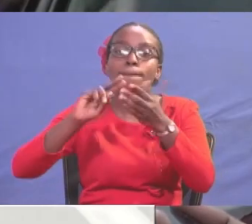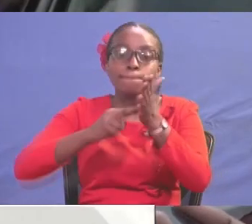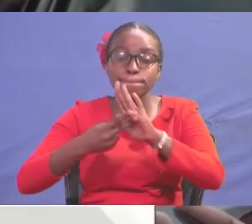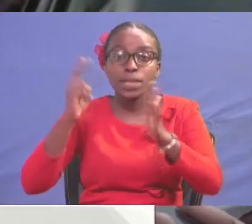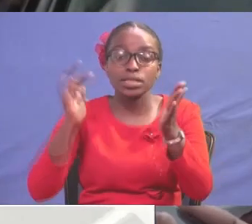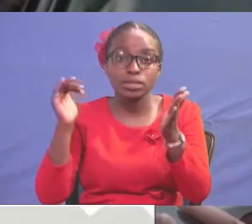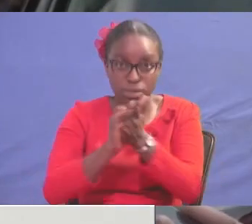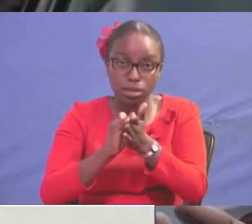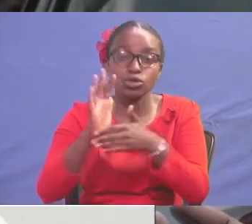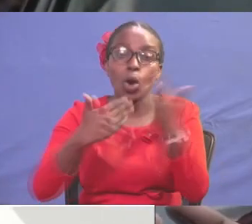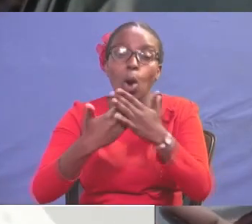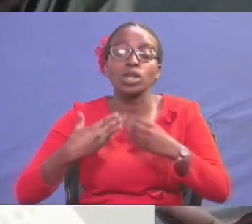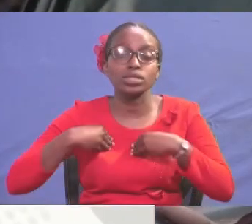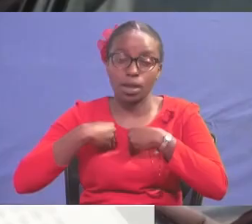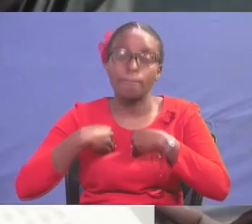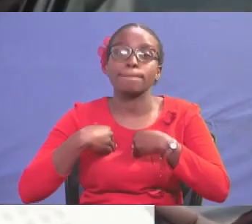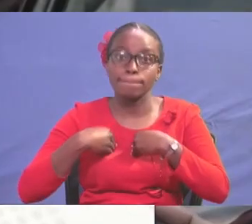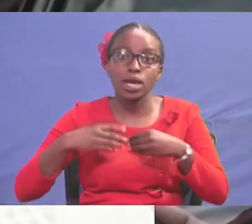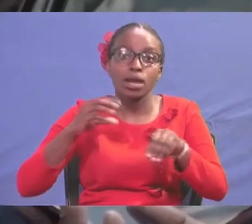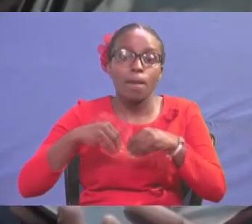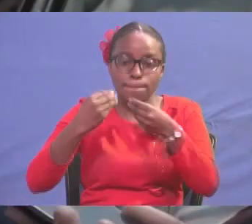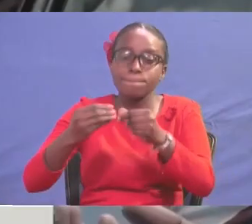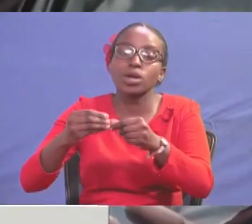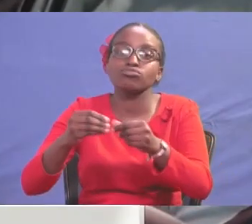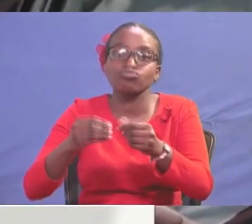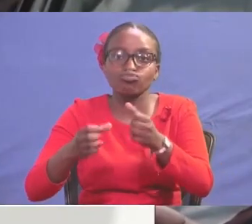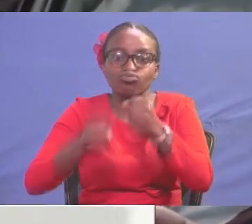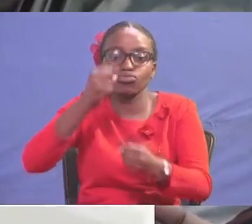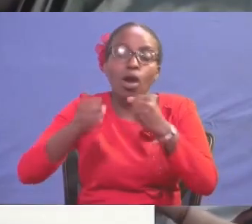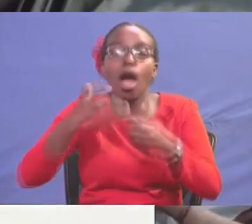nikiondoa gari moja, ni mpaka ningoje 26 zengine.